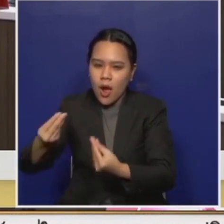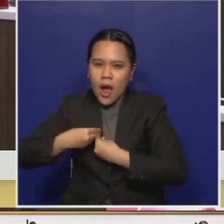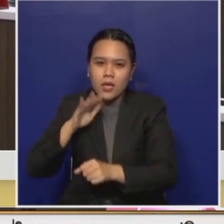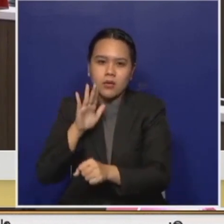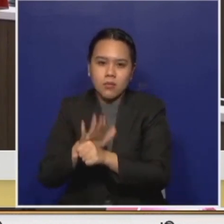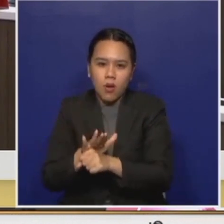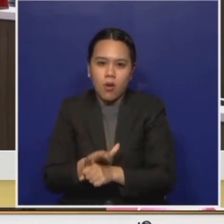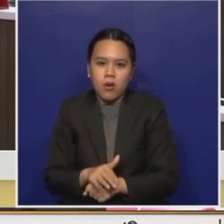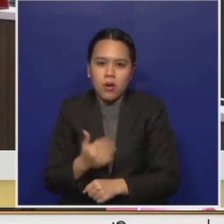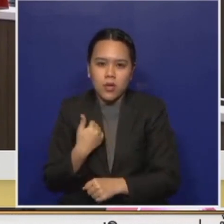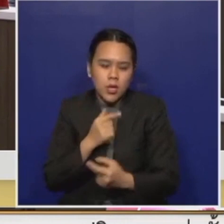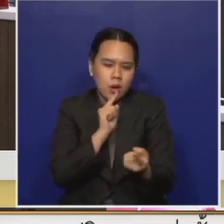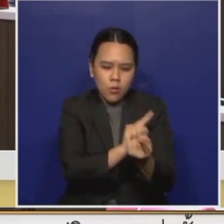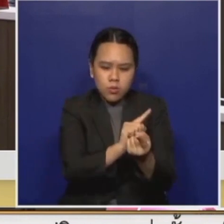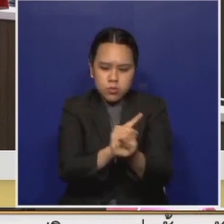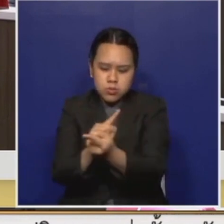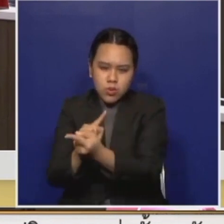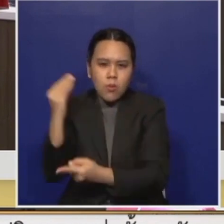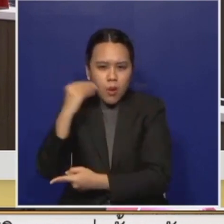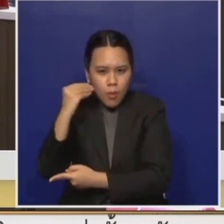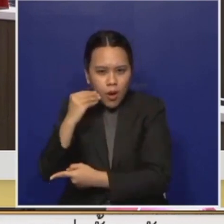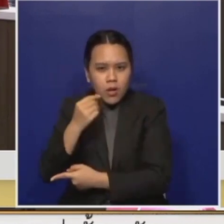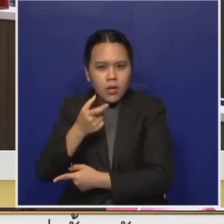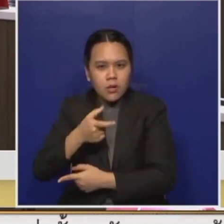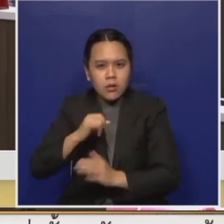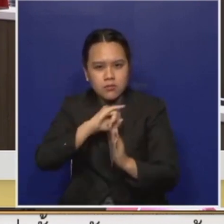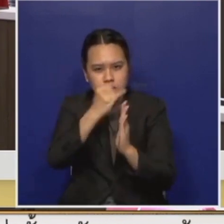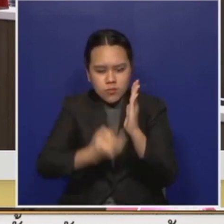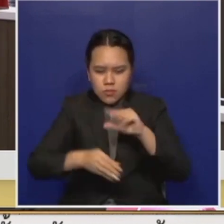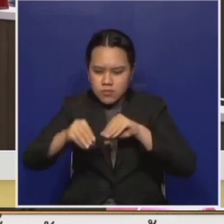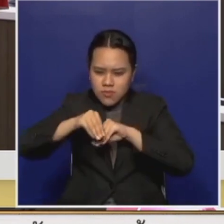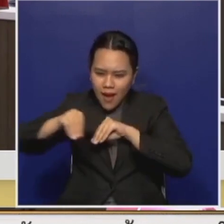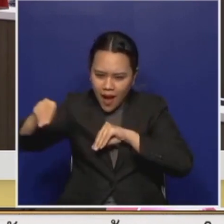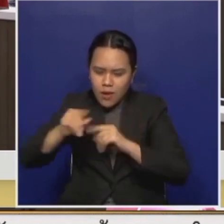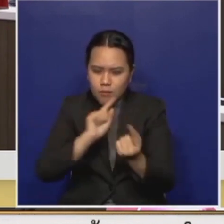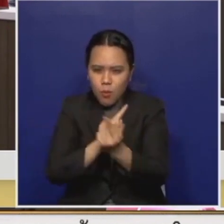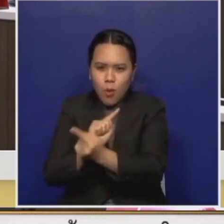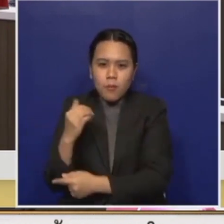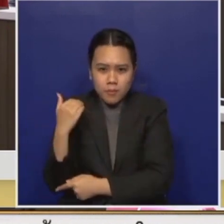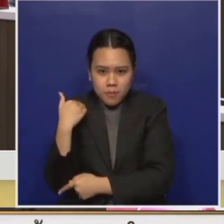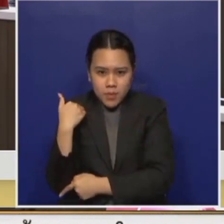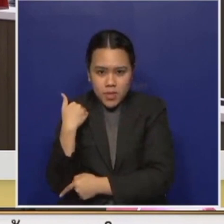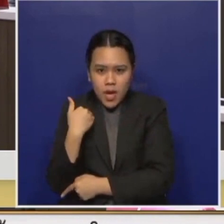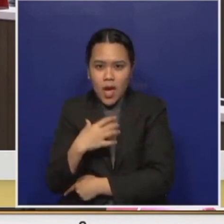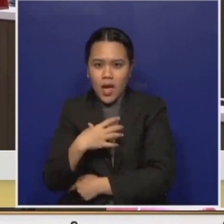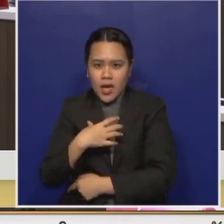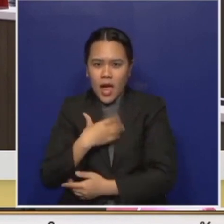พบทุกที่อตำนานครับโดยเยพคทช่บทขอ 800 พอผมต้องการเงินสดผมจะไปซ้อยาให้ลูก